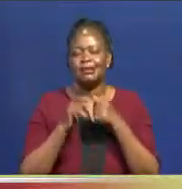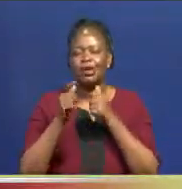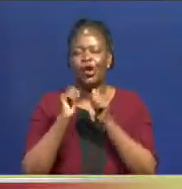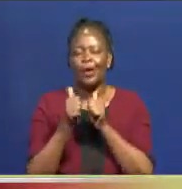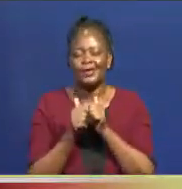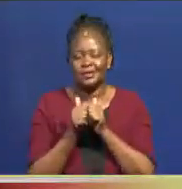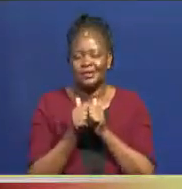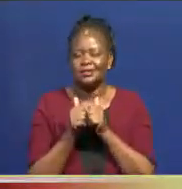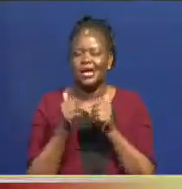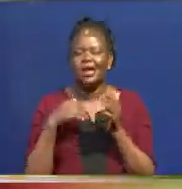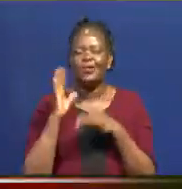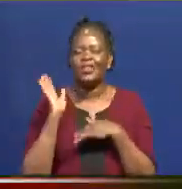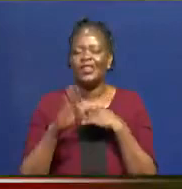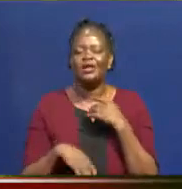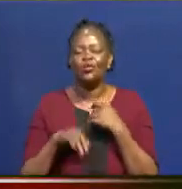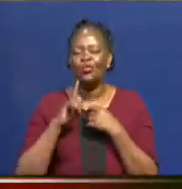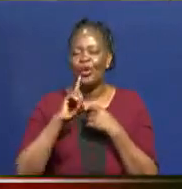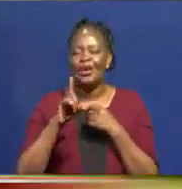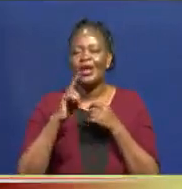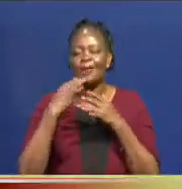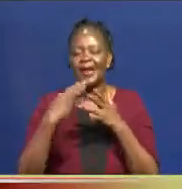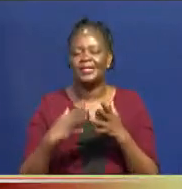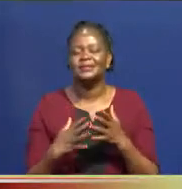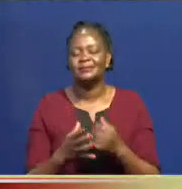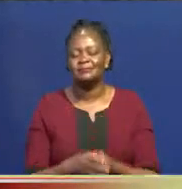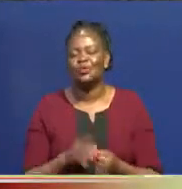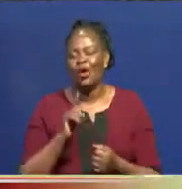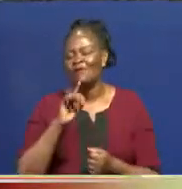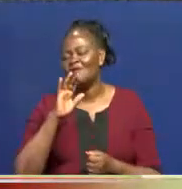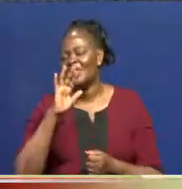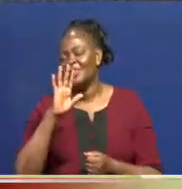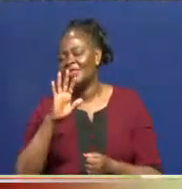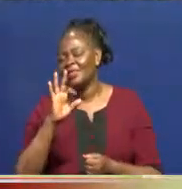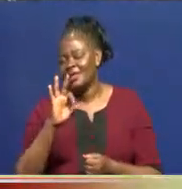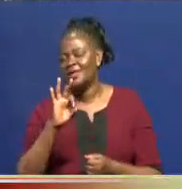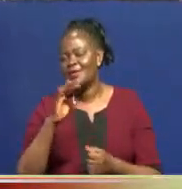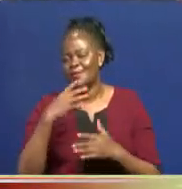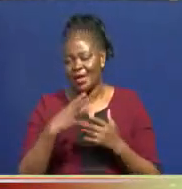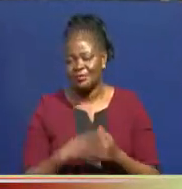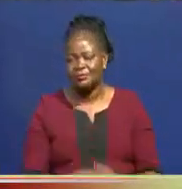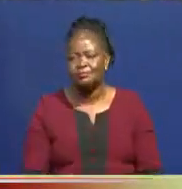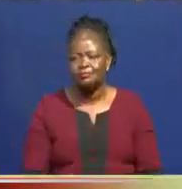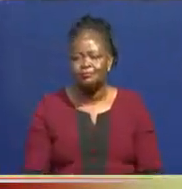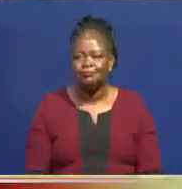hayo yalivutia zaidi ya wachezaji 155.